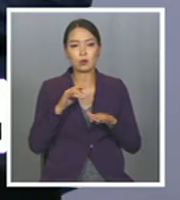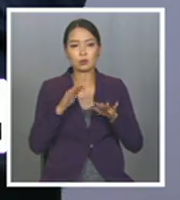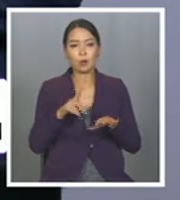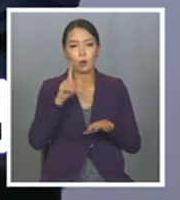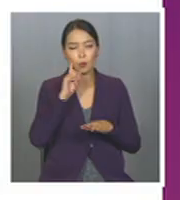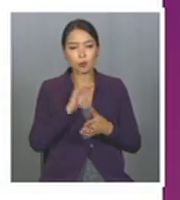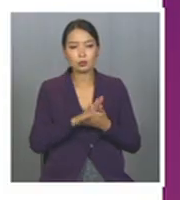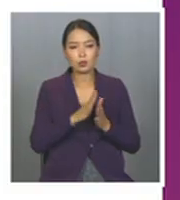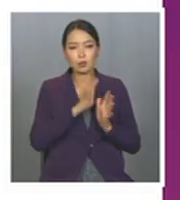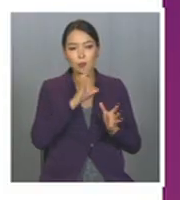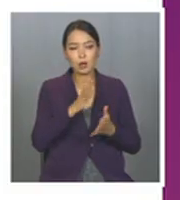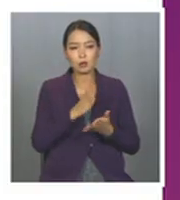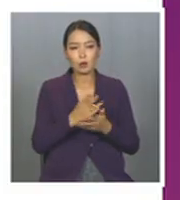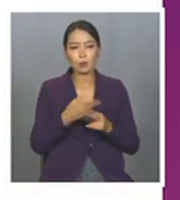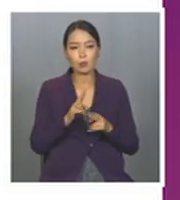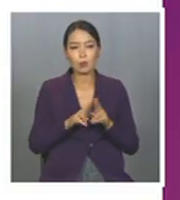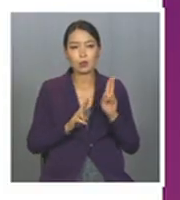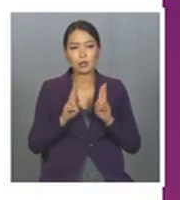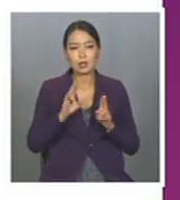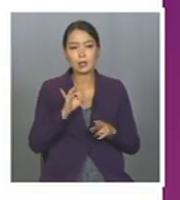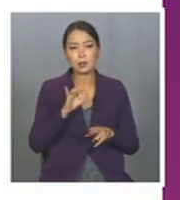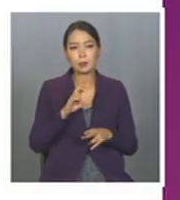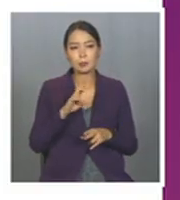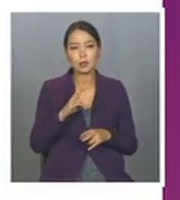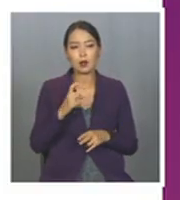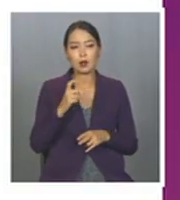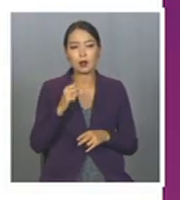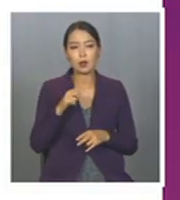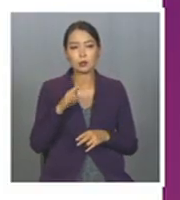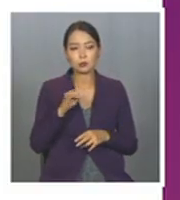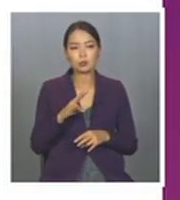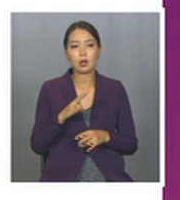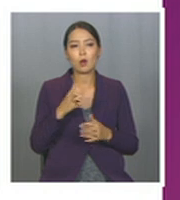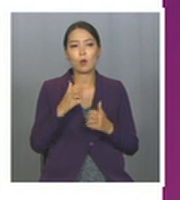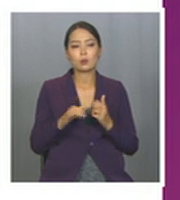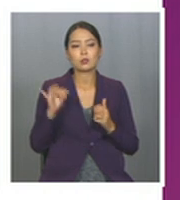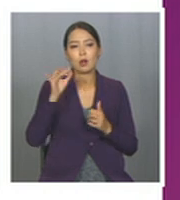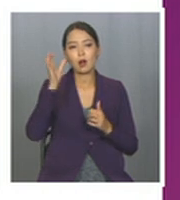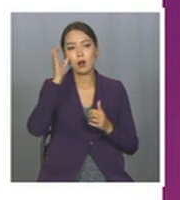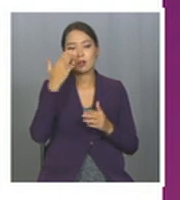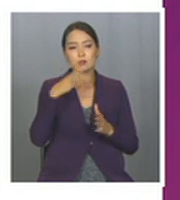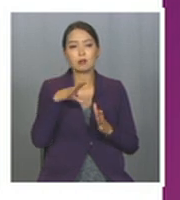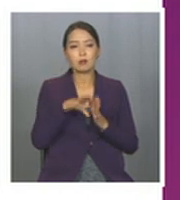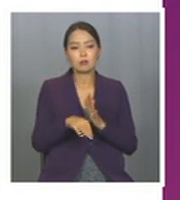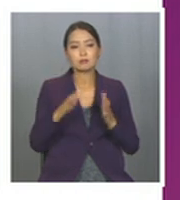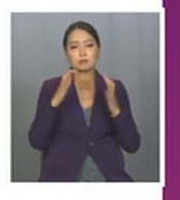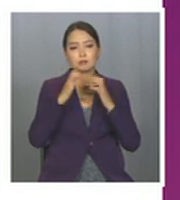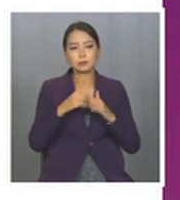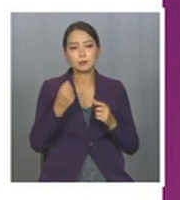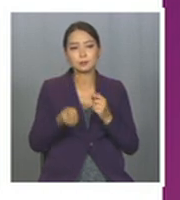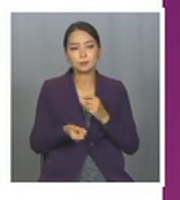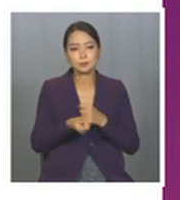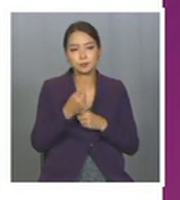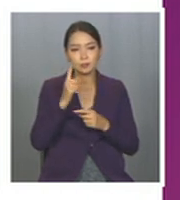осы теориялар біздегі Ибн Халдун сияқты орта ғасырлық ғалымдардың тұжырымдарынан, көзқарастарынан қалыптасты деуімізге